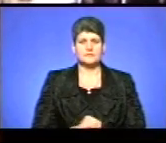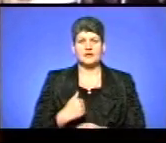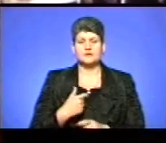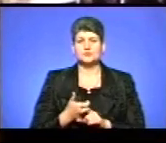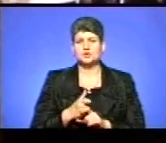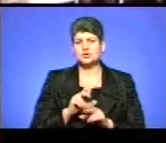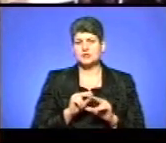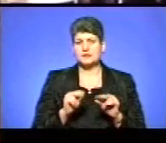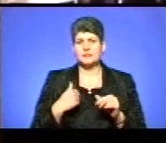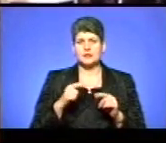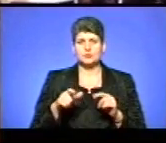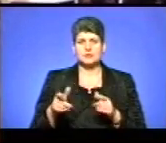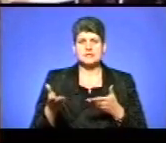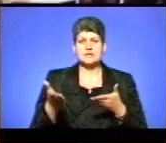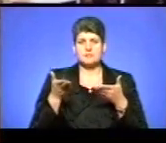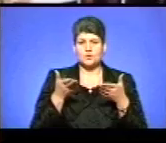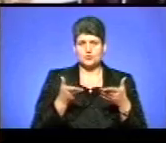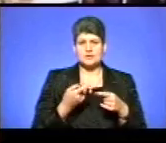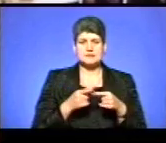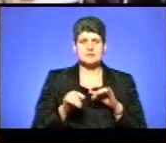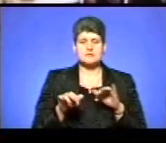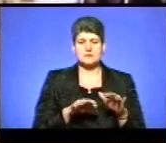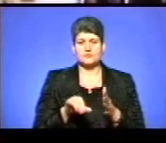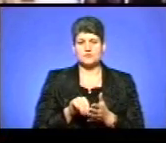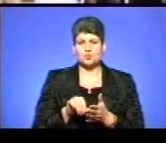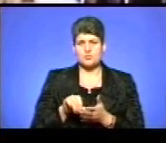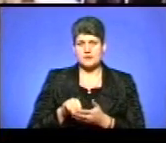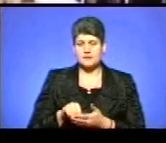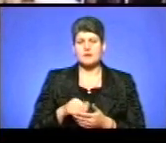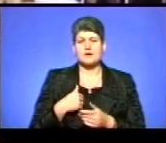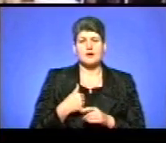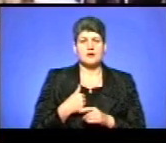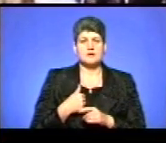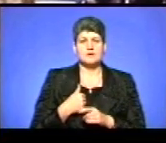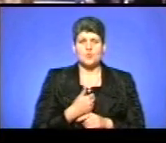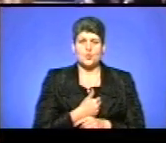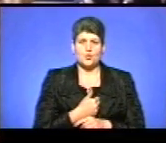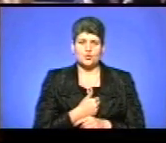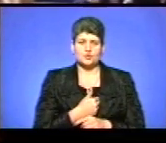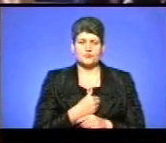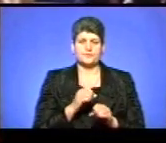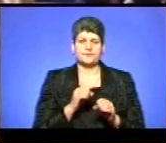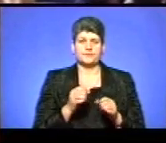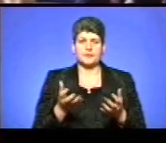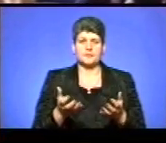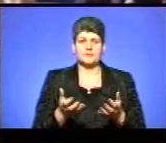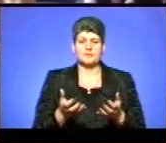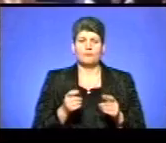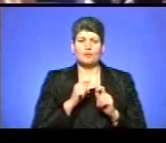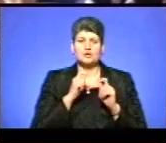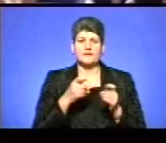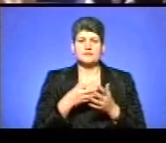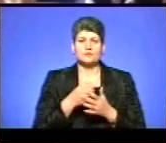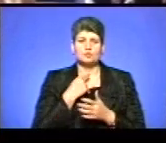Щаслива, що мене люди запрошують на такі заходи виступати, тому що я хочу віддати своїм голосом, тобто подарувати якусь